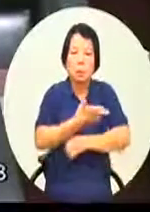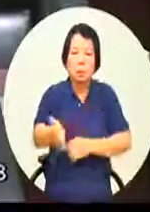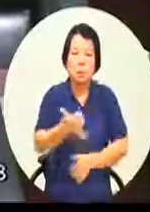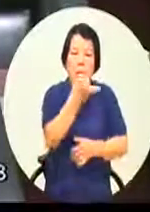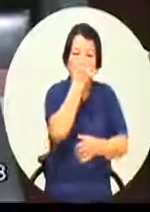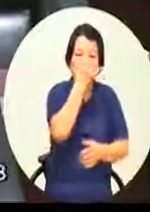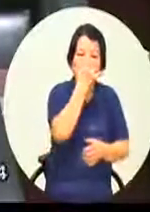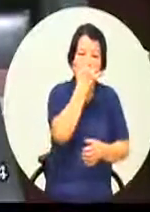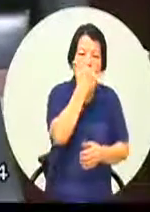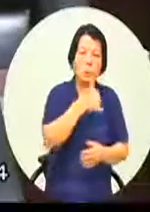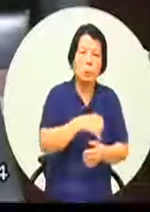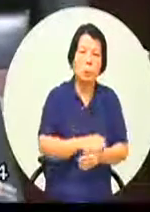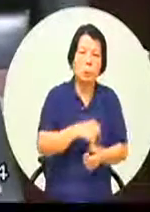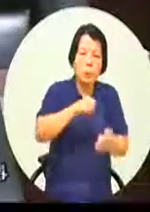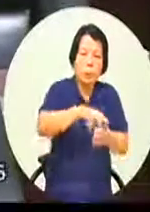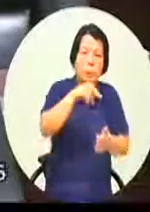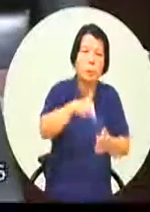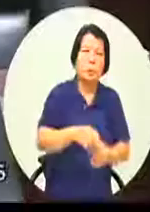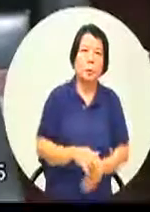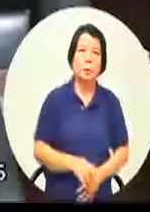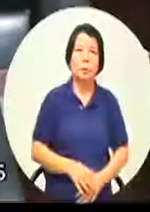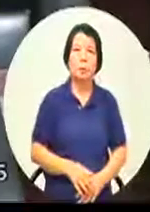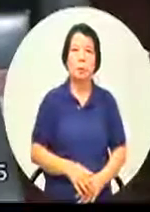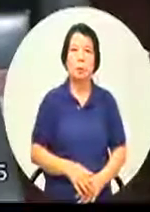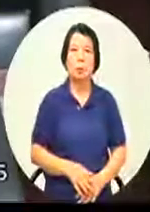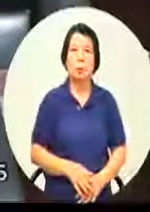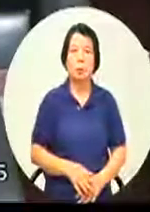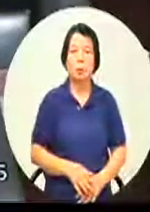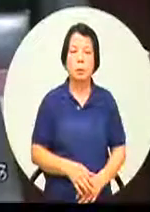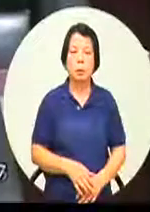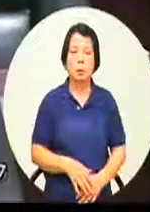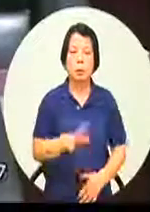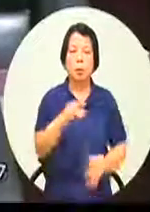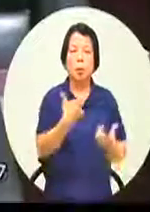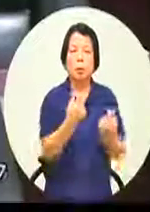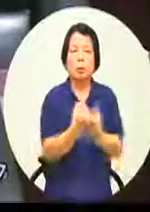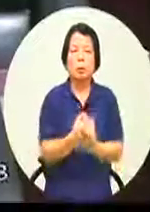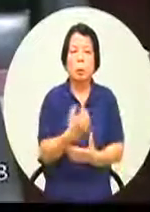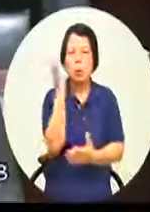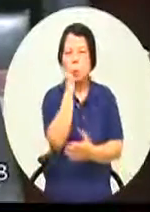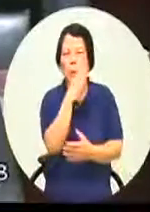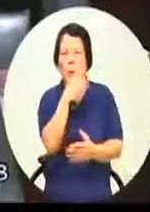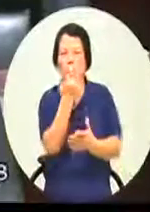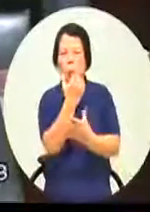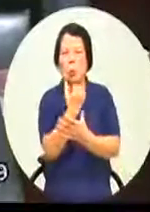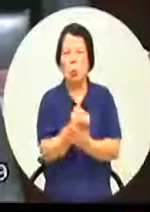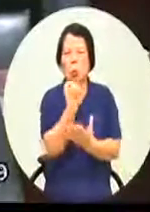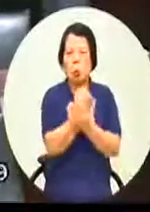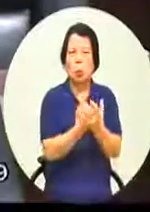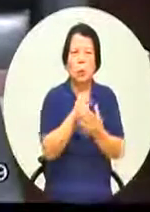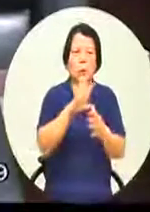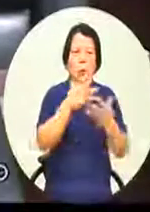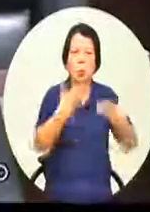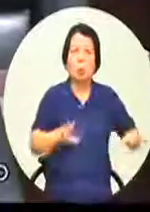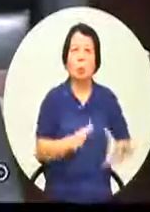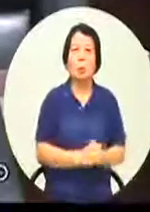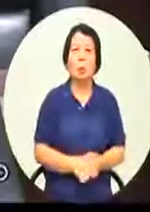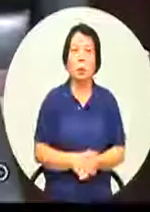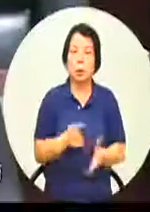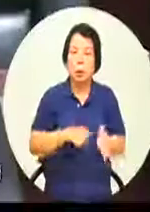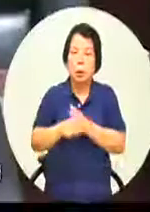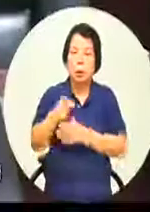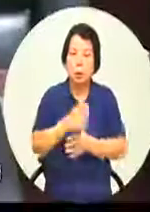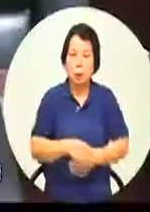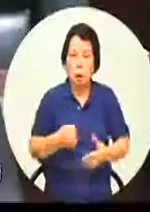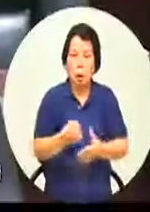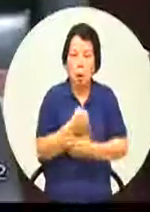户齁、哦、除了只会哦难讲哎，就是放鸡屎无吼啊，臭味足侪吼，类似这样，就是你一直排